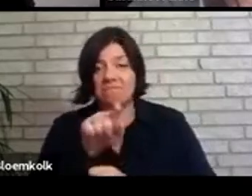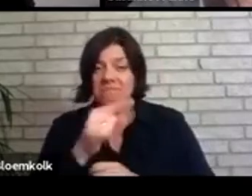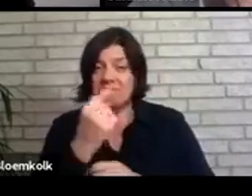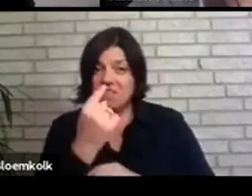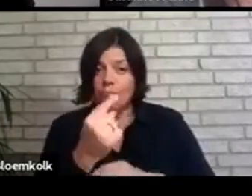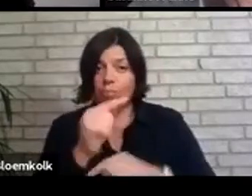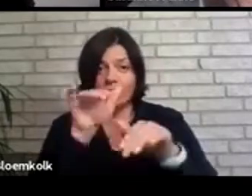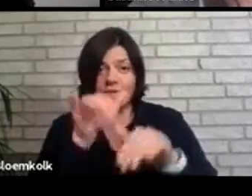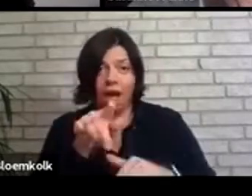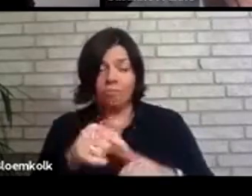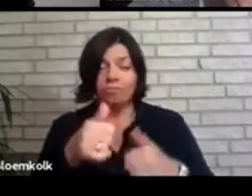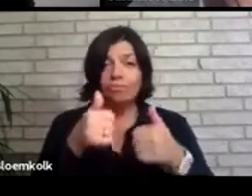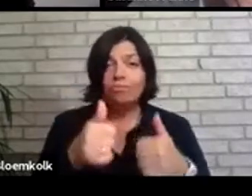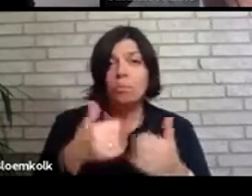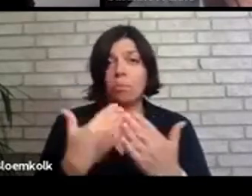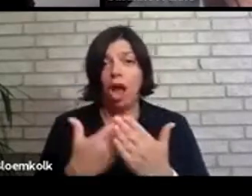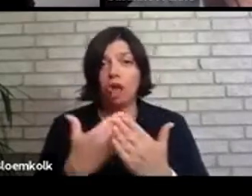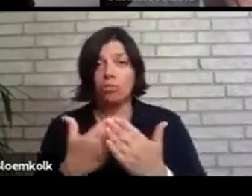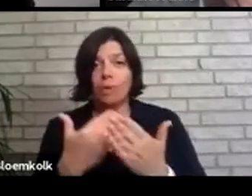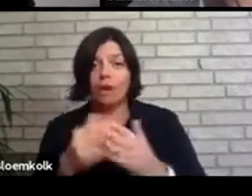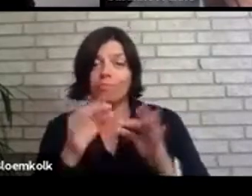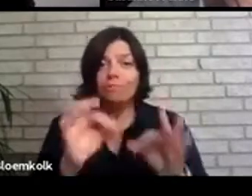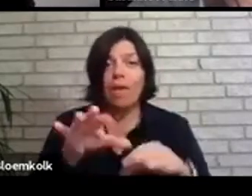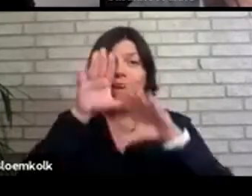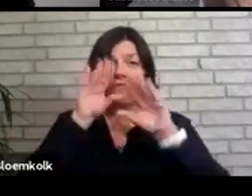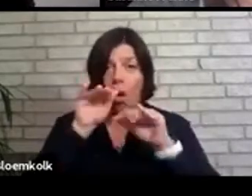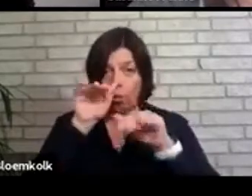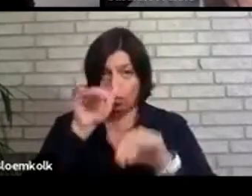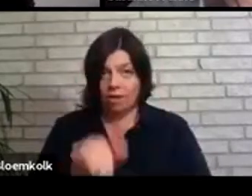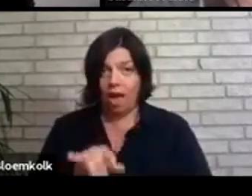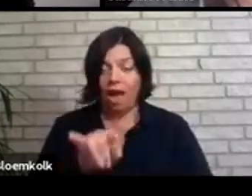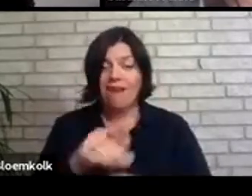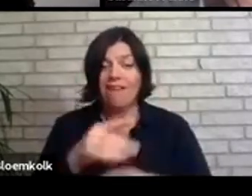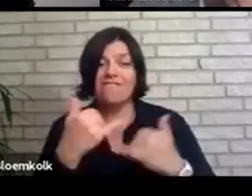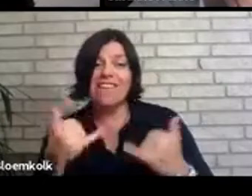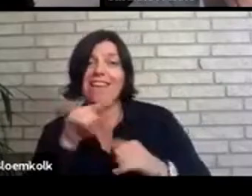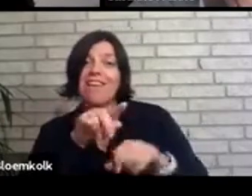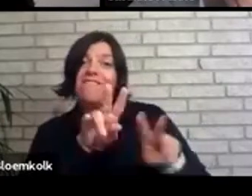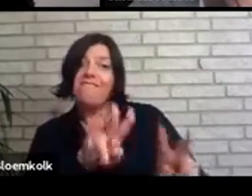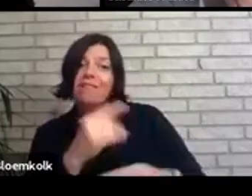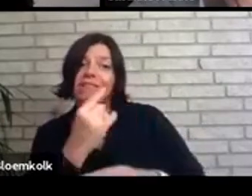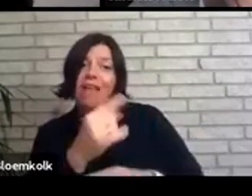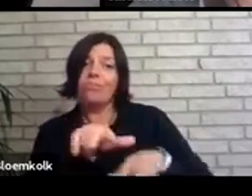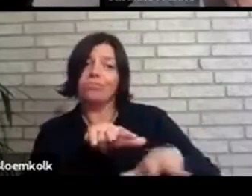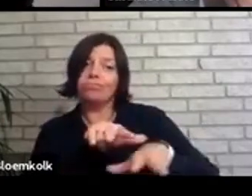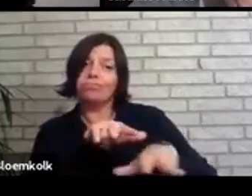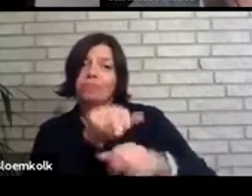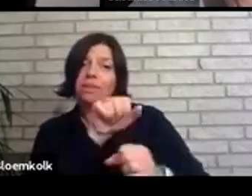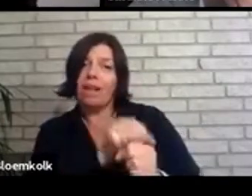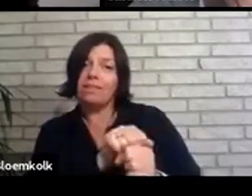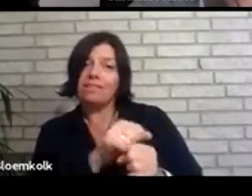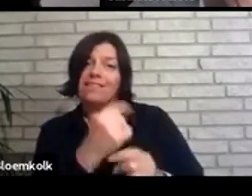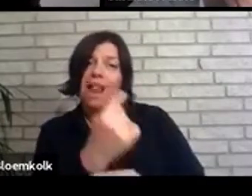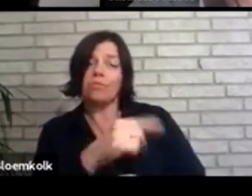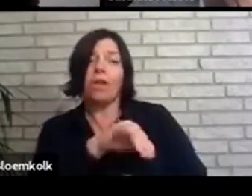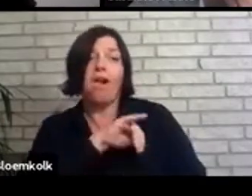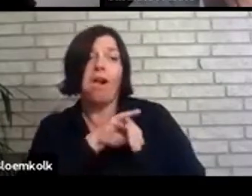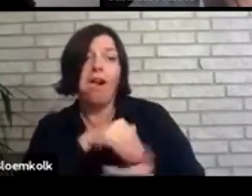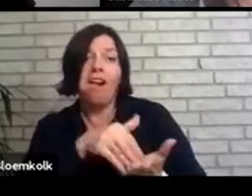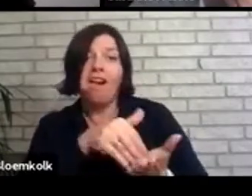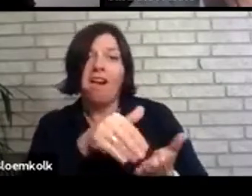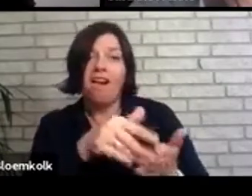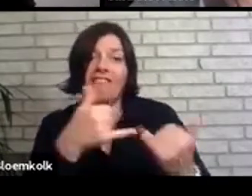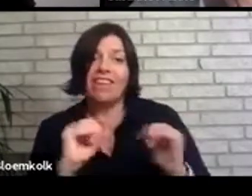da von unten tatsächlich diesen Willen, sich zu organisieren? Oder bleibt es dann letzten Endes doch auch eher wieder